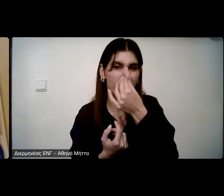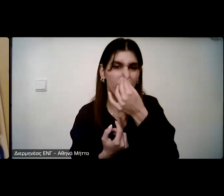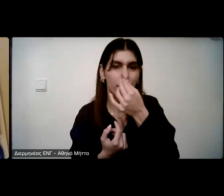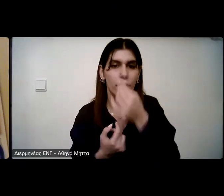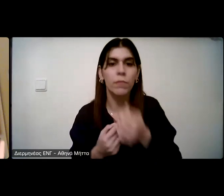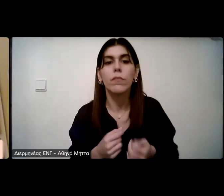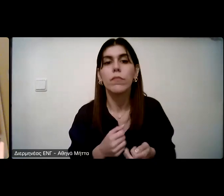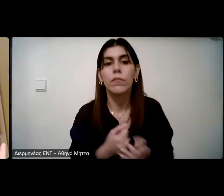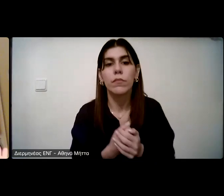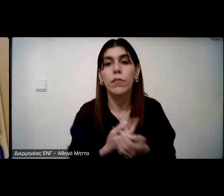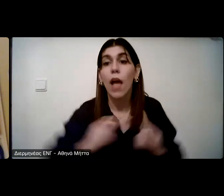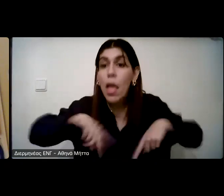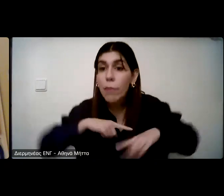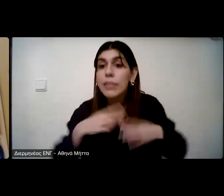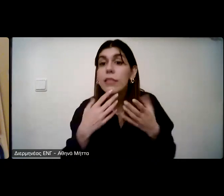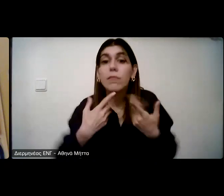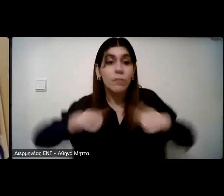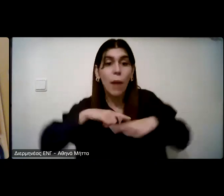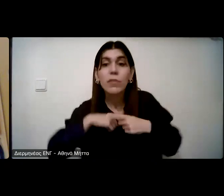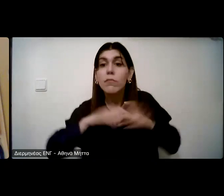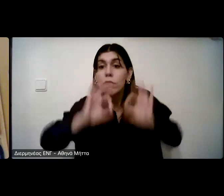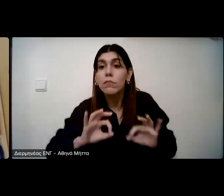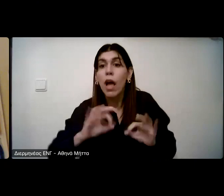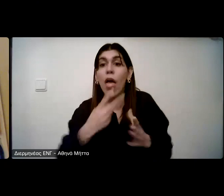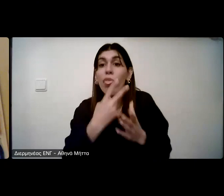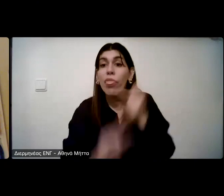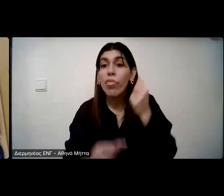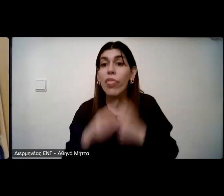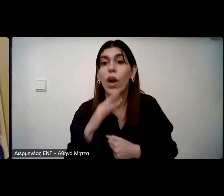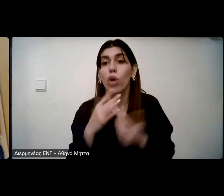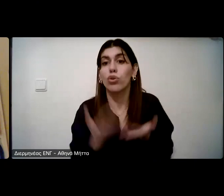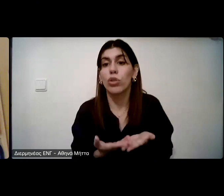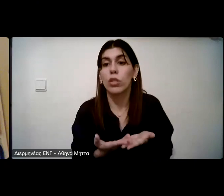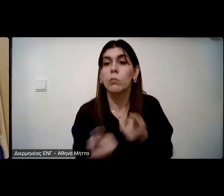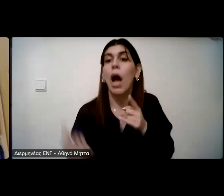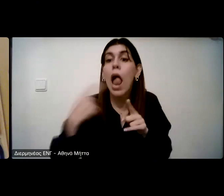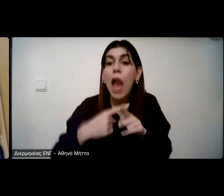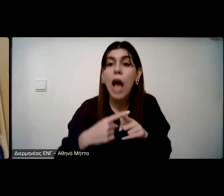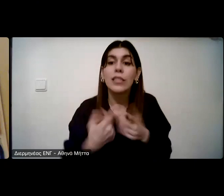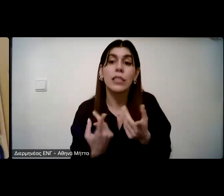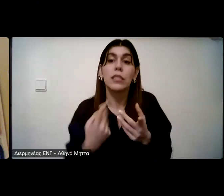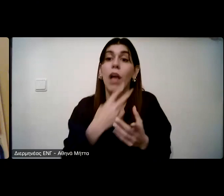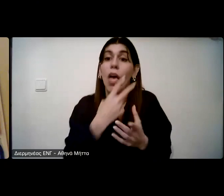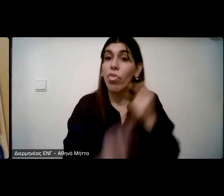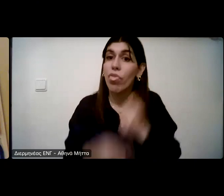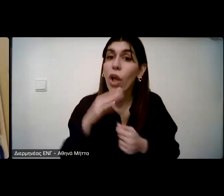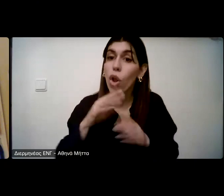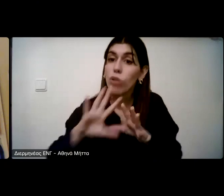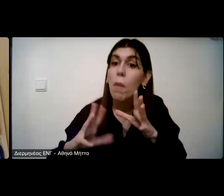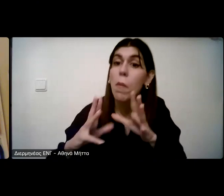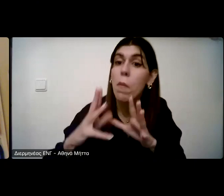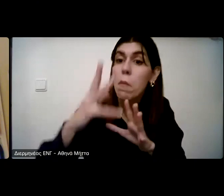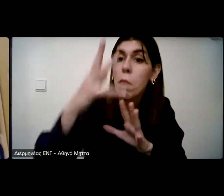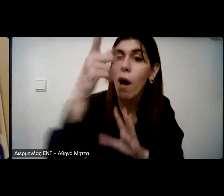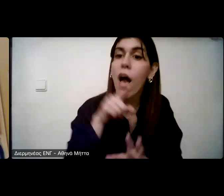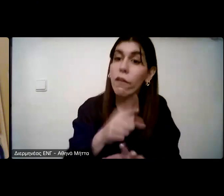τη διγλωσσική μας κληρονομιά και έχουμε τις μεταδιγλωσσικές εξελίξεις που δεν είναι πολύ λαφριές και αυτές. Βάρος μεγάλο και